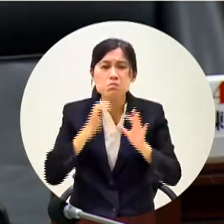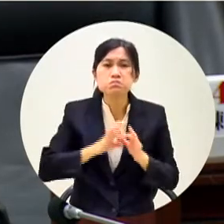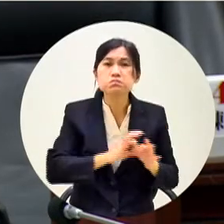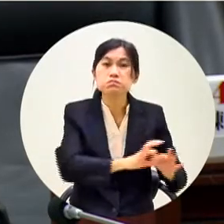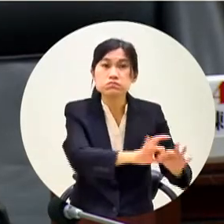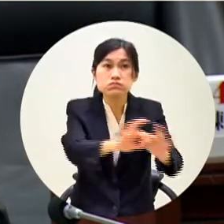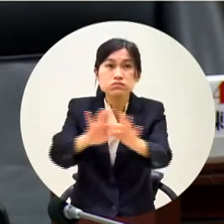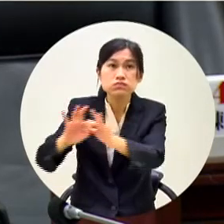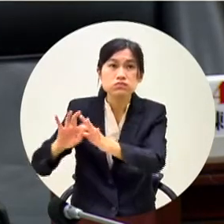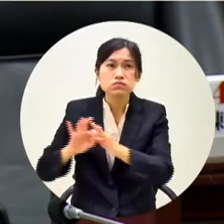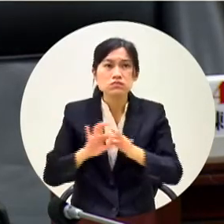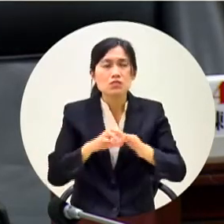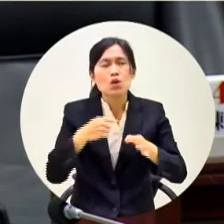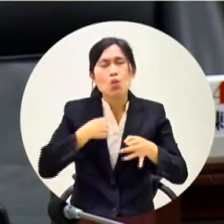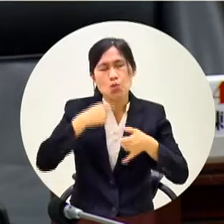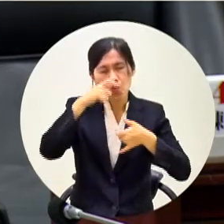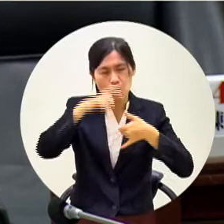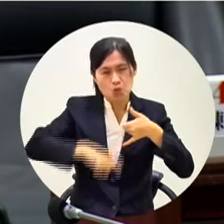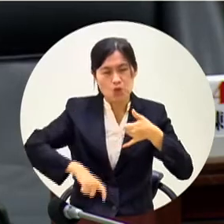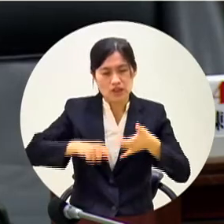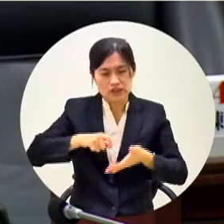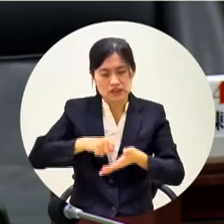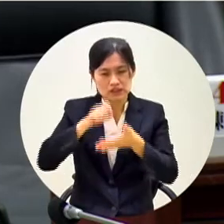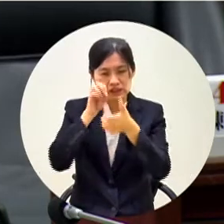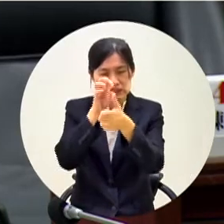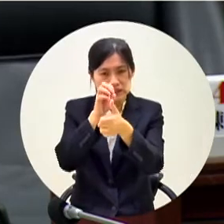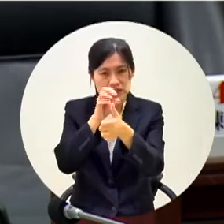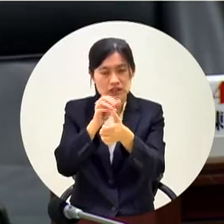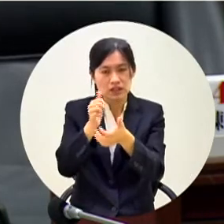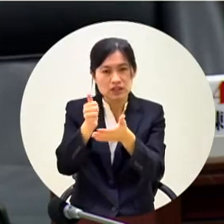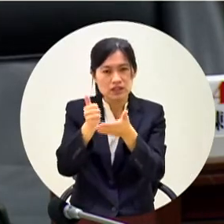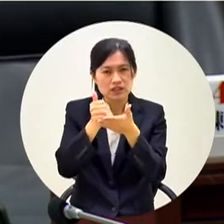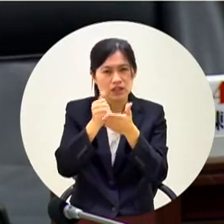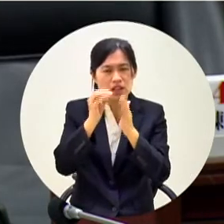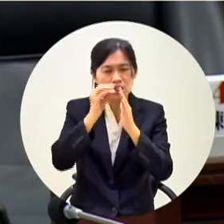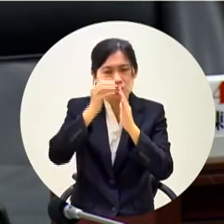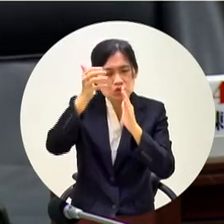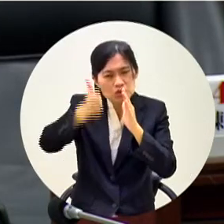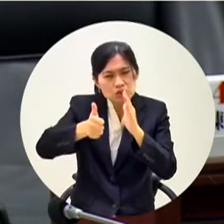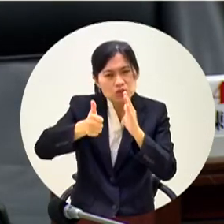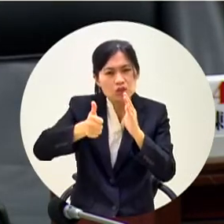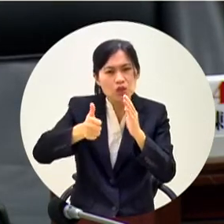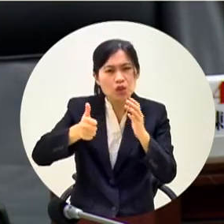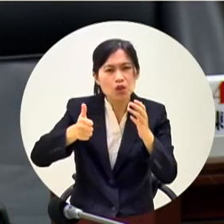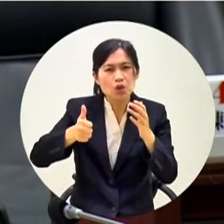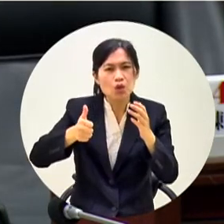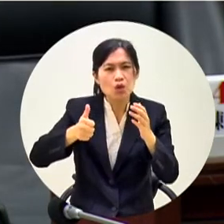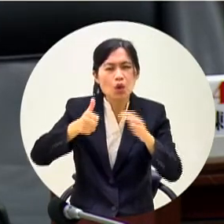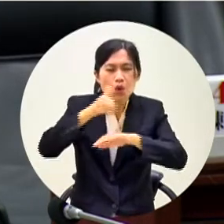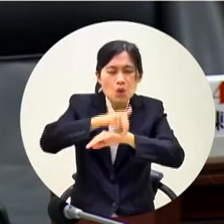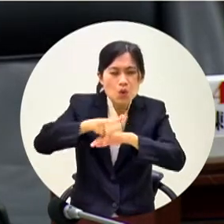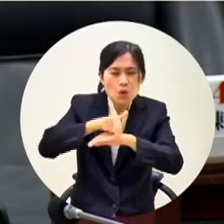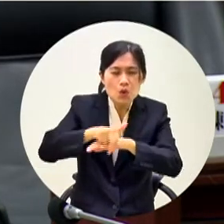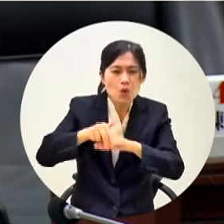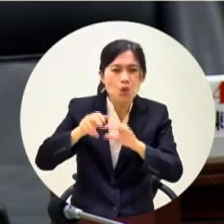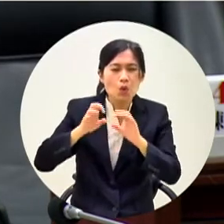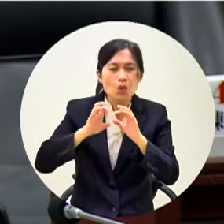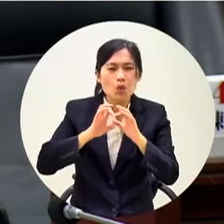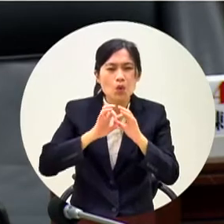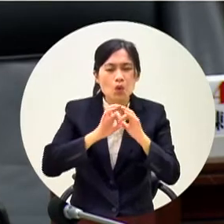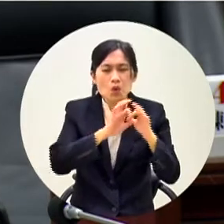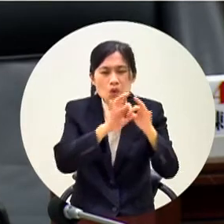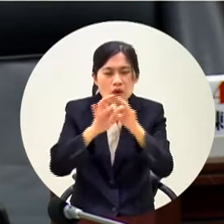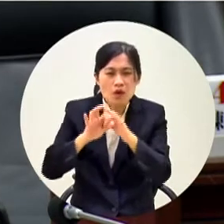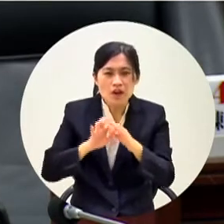是我本色建议的。哦，啊，请咱局长是毋是会当迄落规划连接，跟观音山、义大世界、佛光